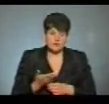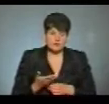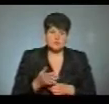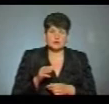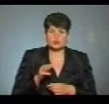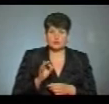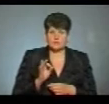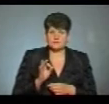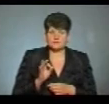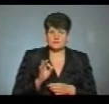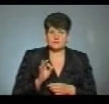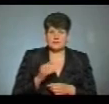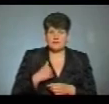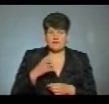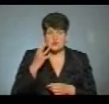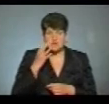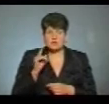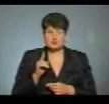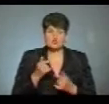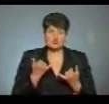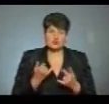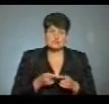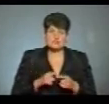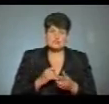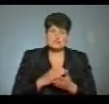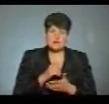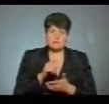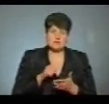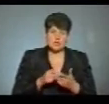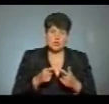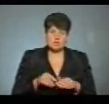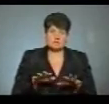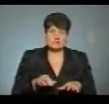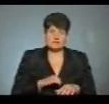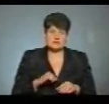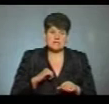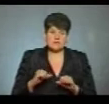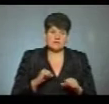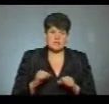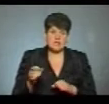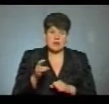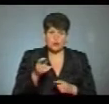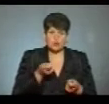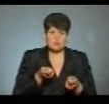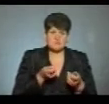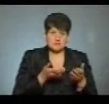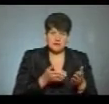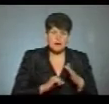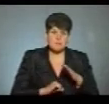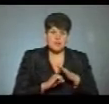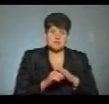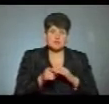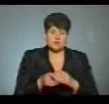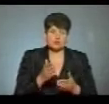то я вважаю, що сьогодні це є питання органу місцевого самоврядування і районної адміністрації, на балансі якого